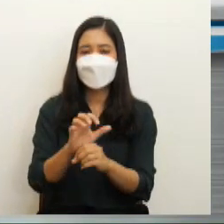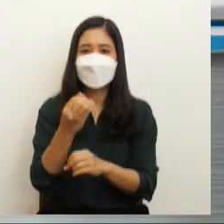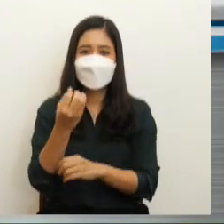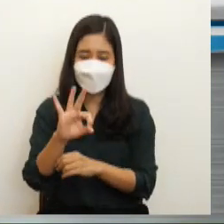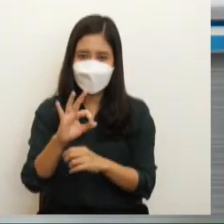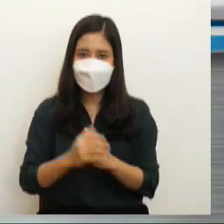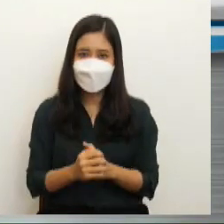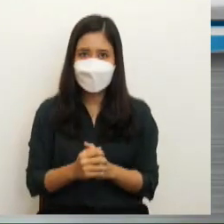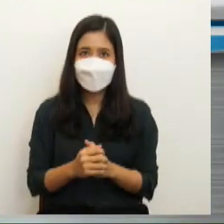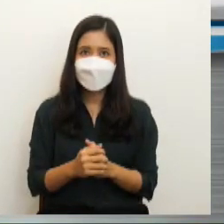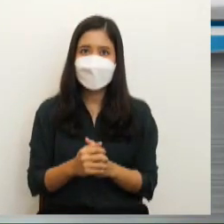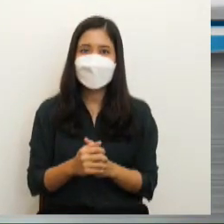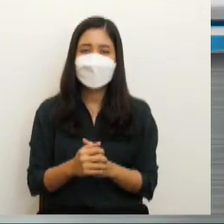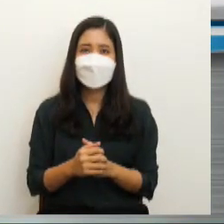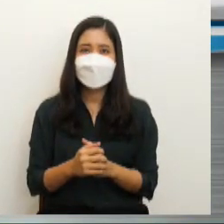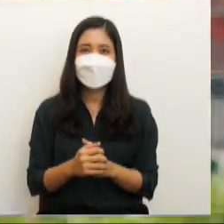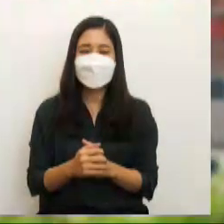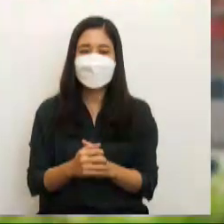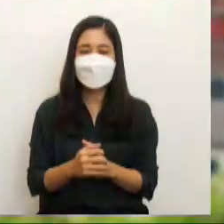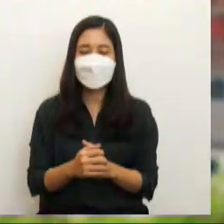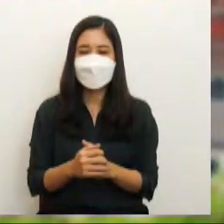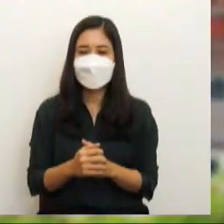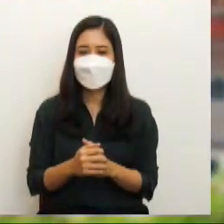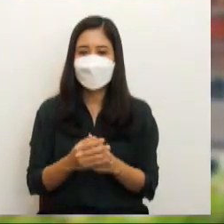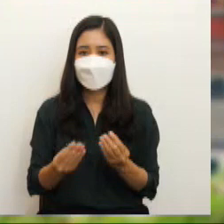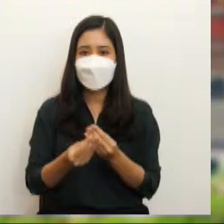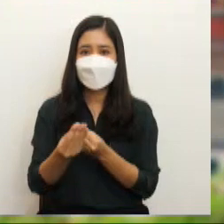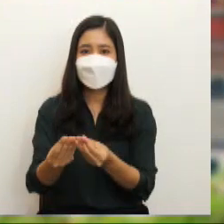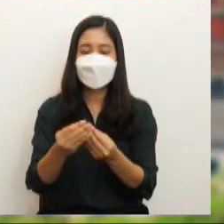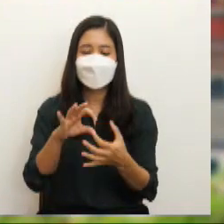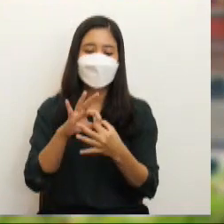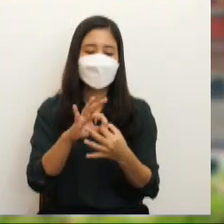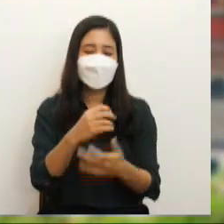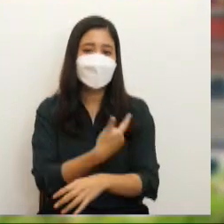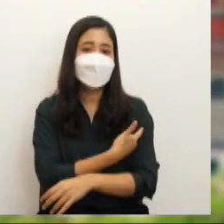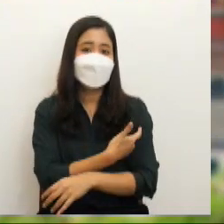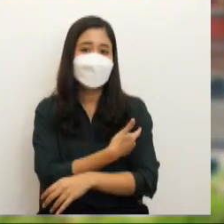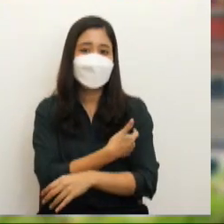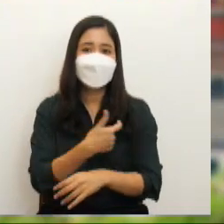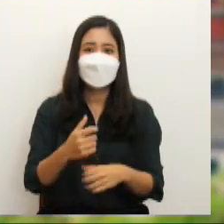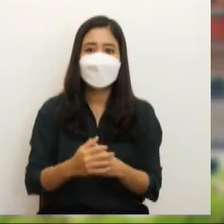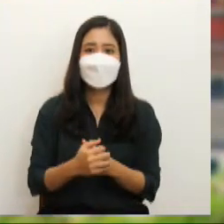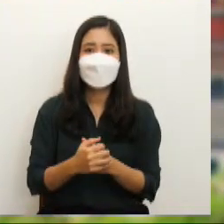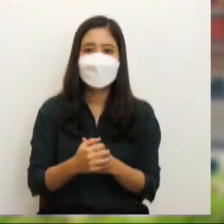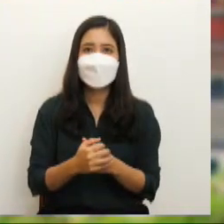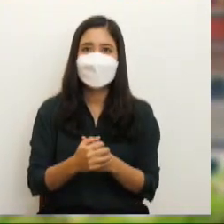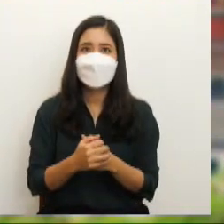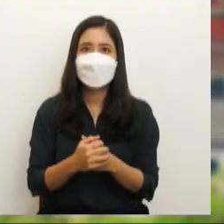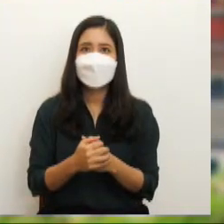มลองนำเรียนสิ่งที่เราดำเนินการไปแล้วบางส่วนนะครับแล้วก็หลายอย่างที่กำลังดำเนิน